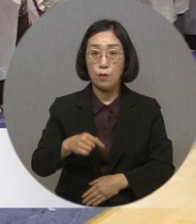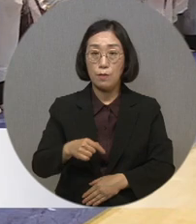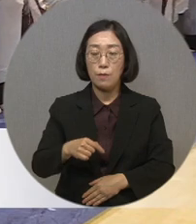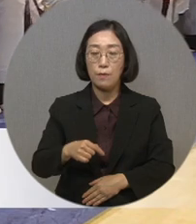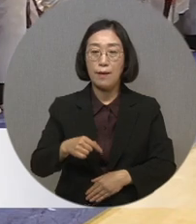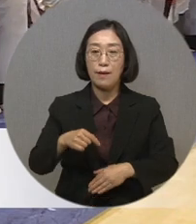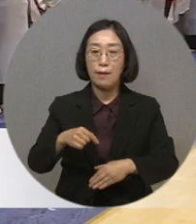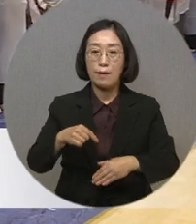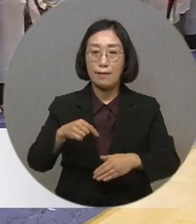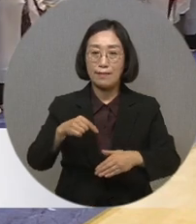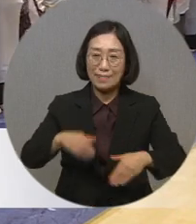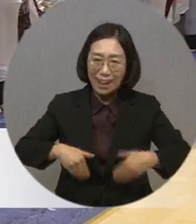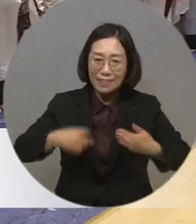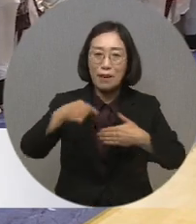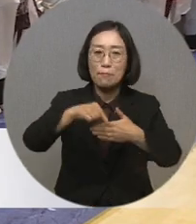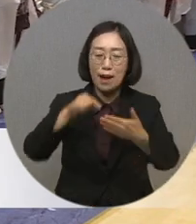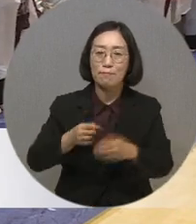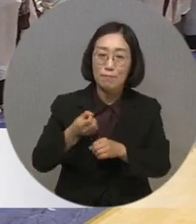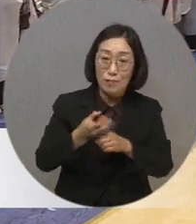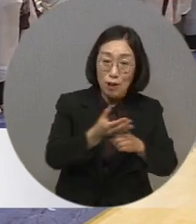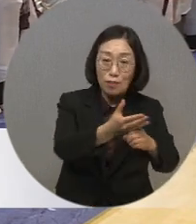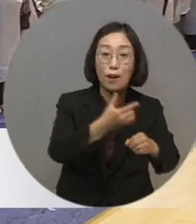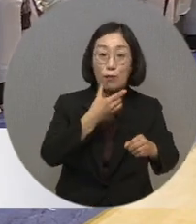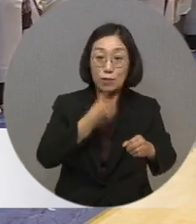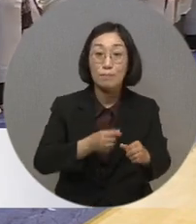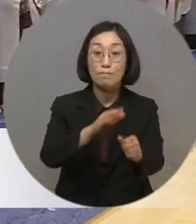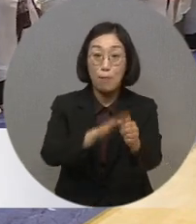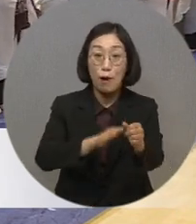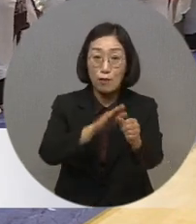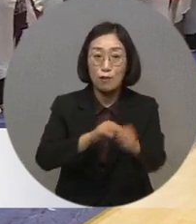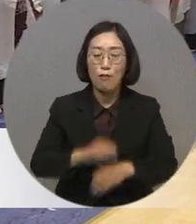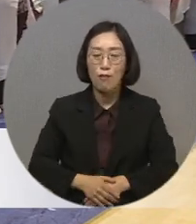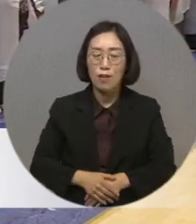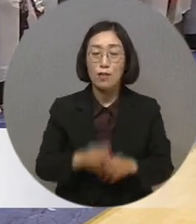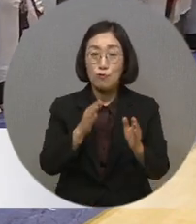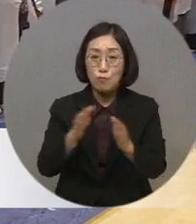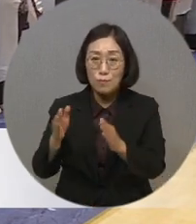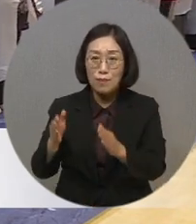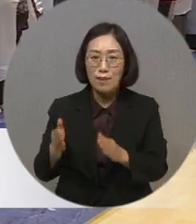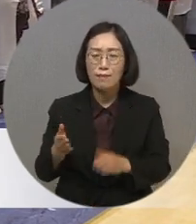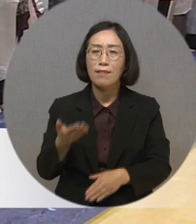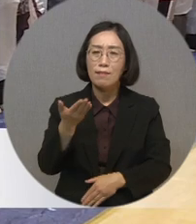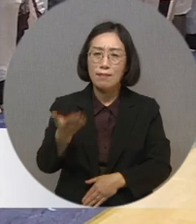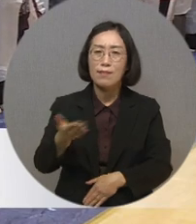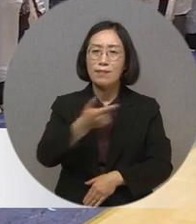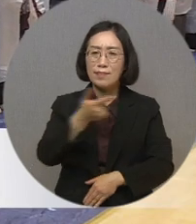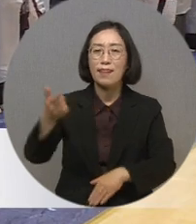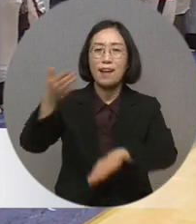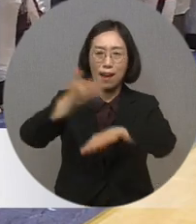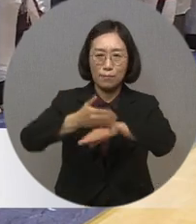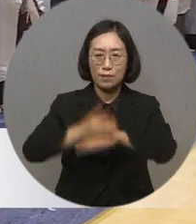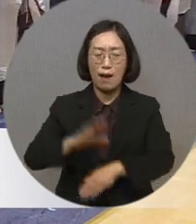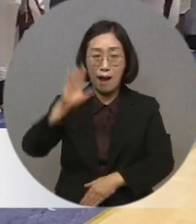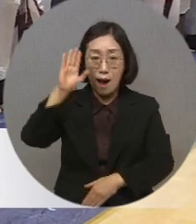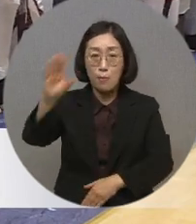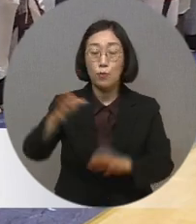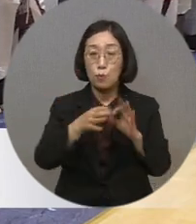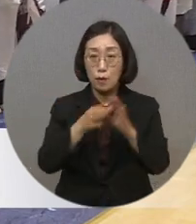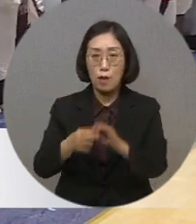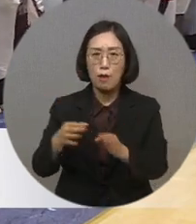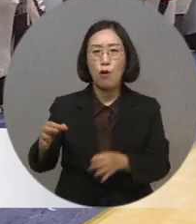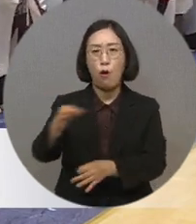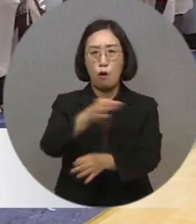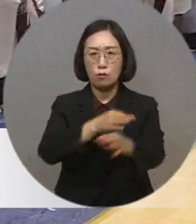그 와중에도 따뜻한 마음을 전하고자 하는 이 주관 주체 측에 더 감사드리며 앞으로도 더